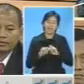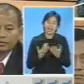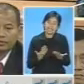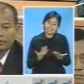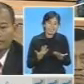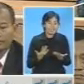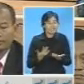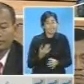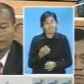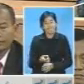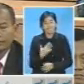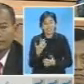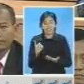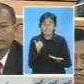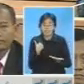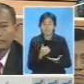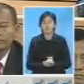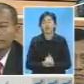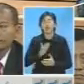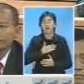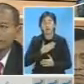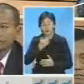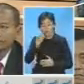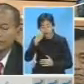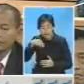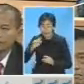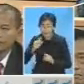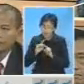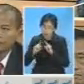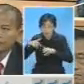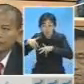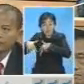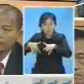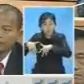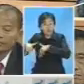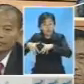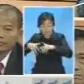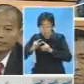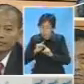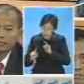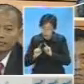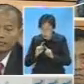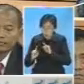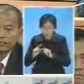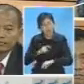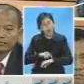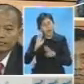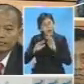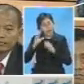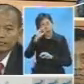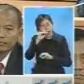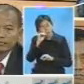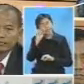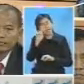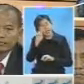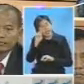านผมเองก็ได้กลับไปเพื่อที่จะพูดคุยกับพี่น้องประชาชนในพื้นที่ตรงนั้นเวลาประมาณ5 ทุ่มเที่ยงคื